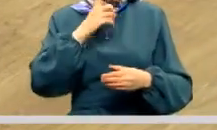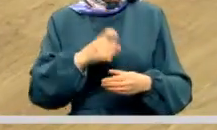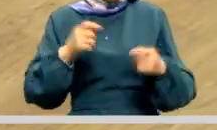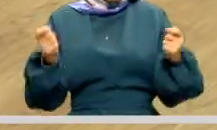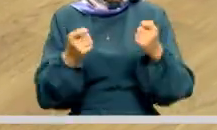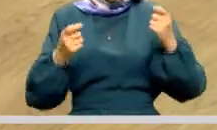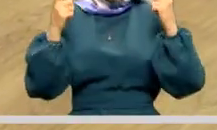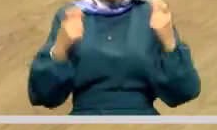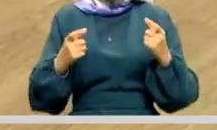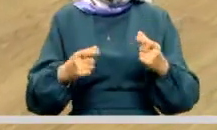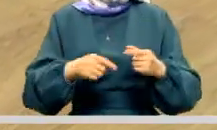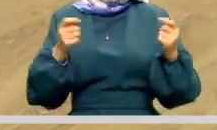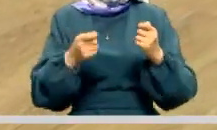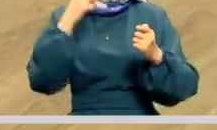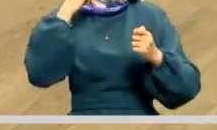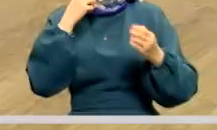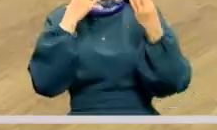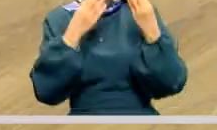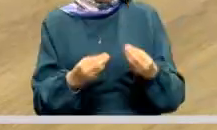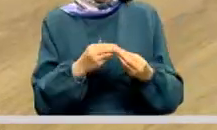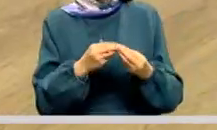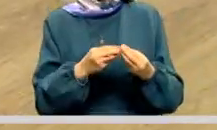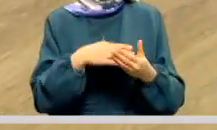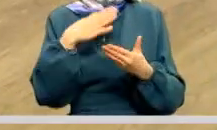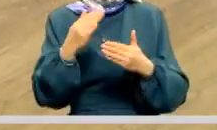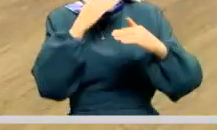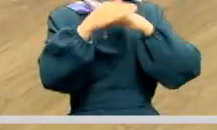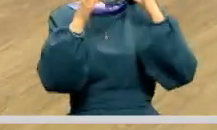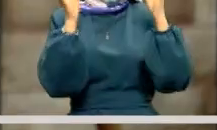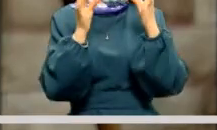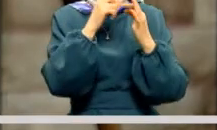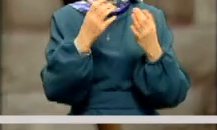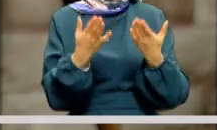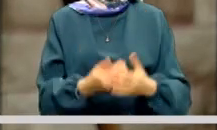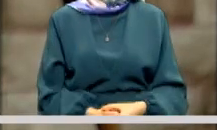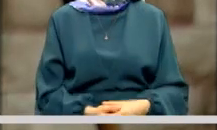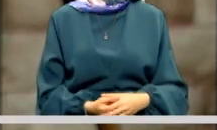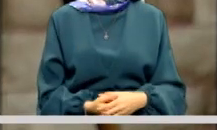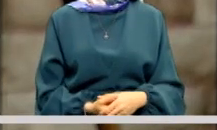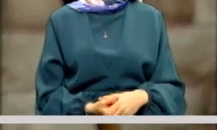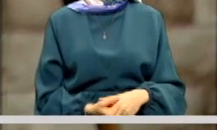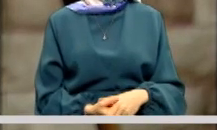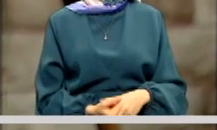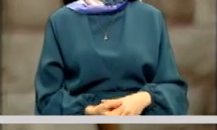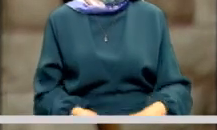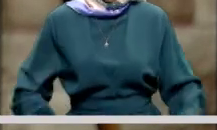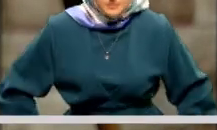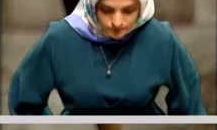yerlerimizde iş ahlakımız söz konusu olduğunda gerekse yine toplumsal ilişkilerimizde Yani bu güzel ahlak